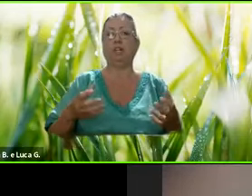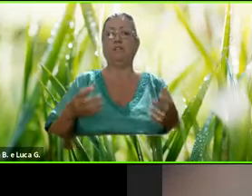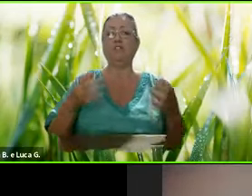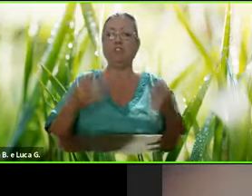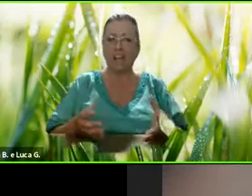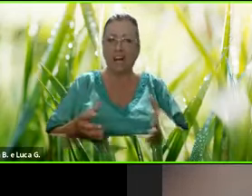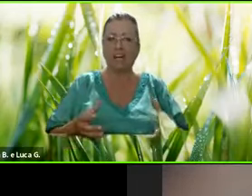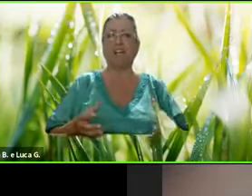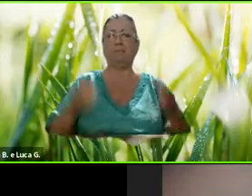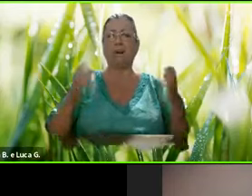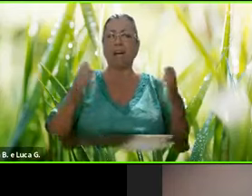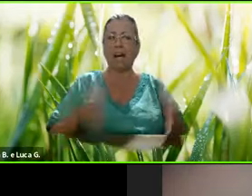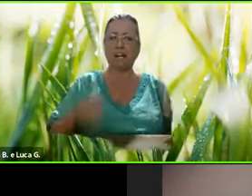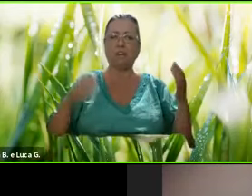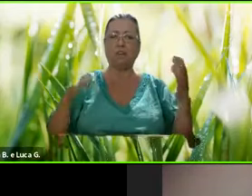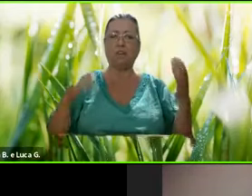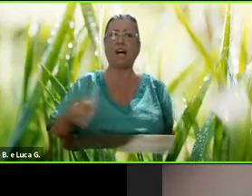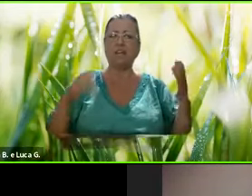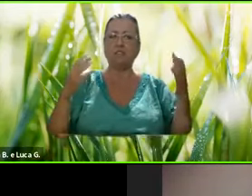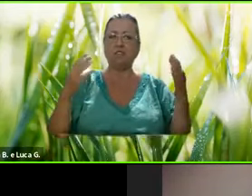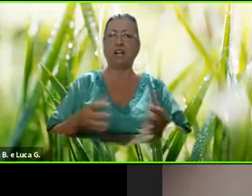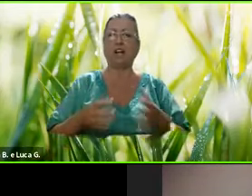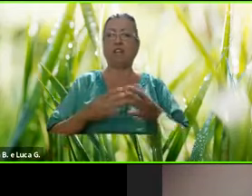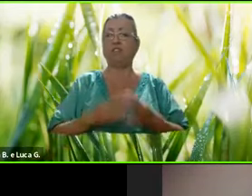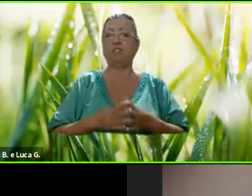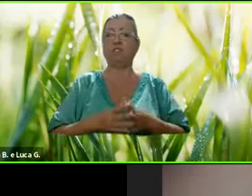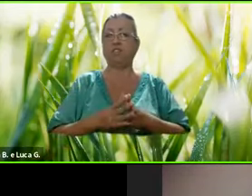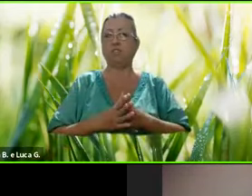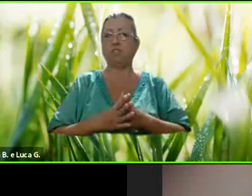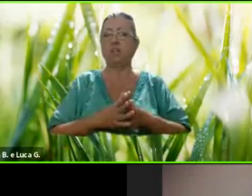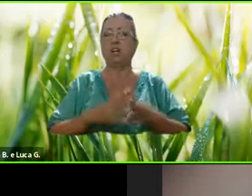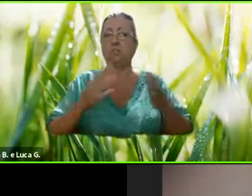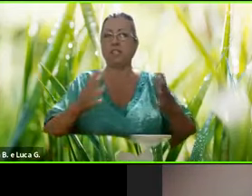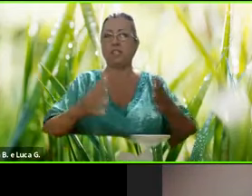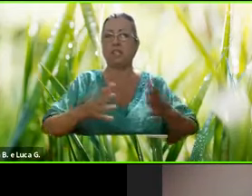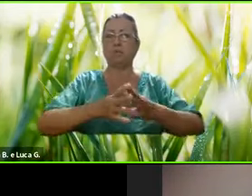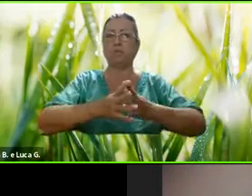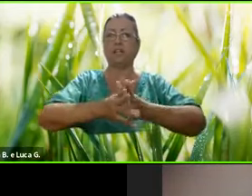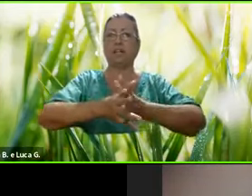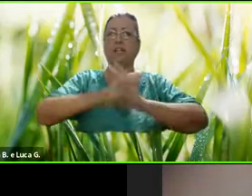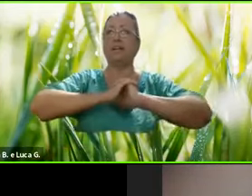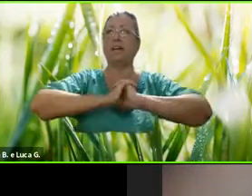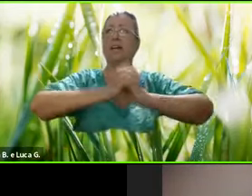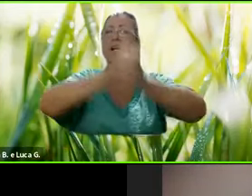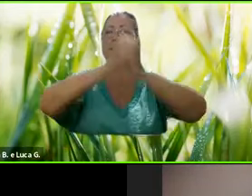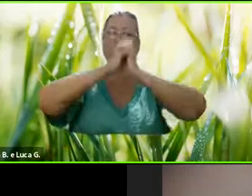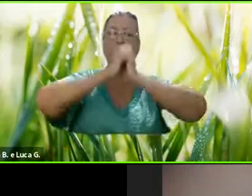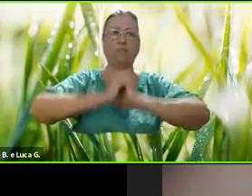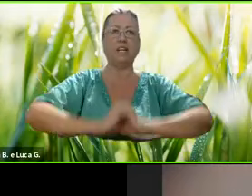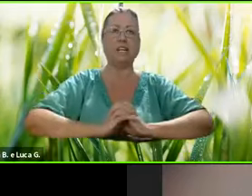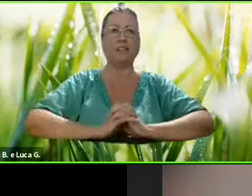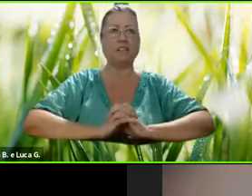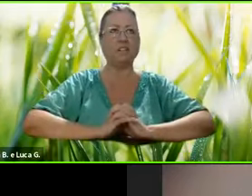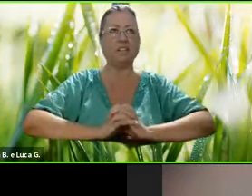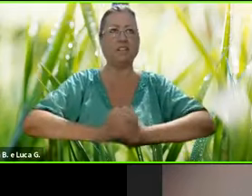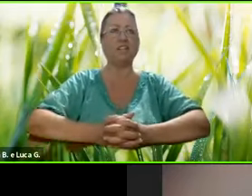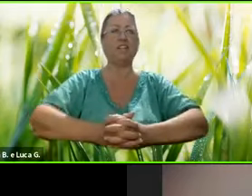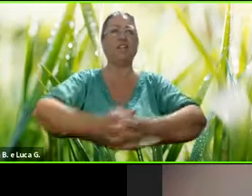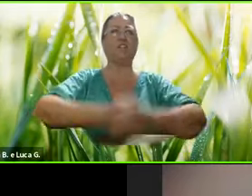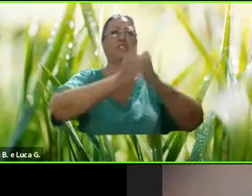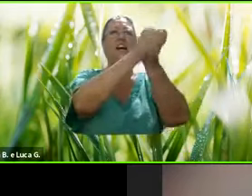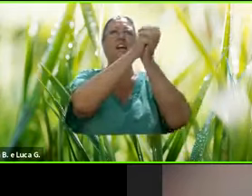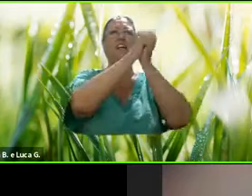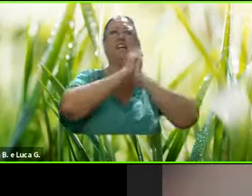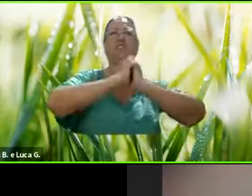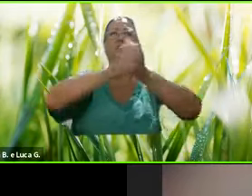noi vigilare, pregare, orare, vigilare, diceva Gesù, questo era importante. Allora, voi lì avete da